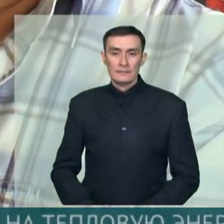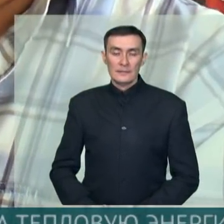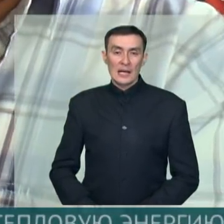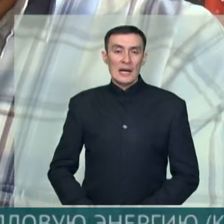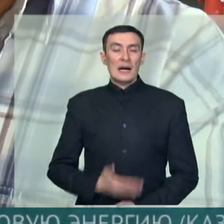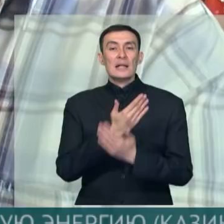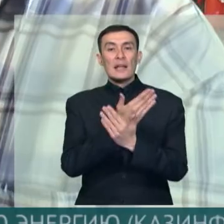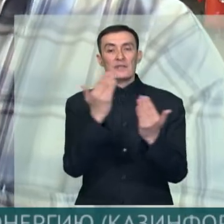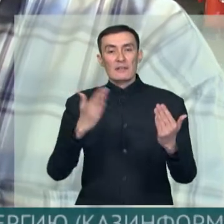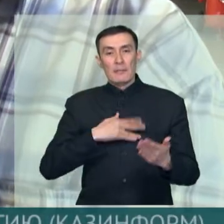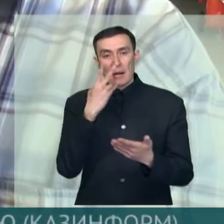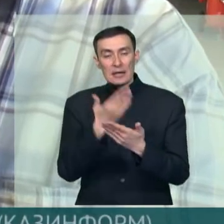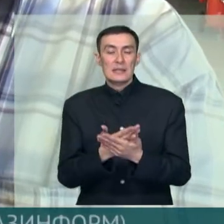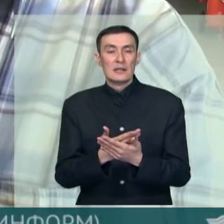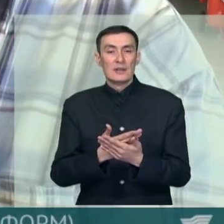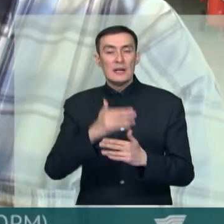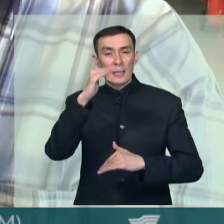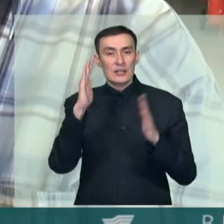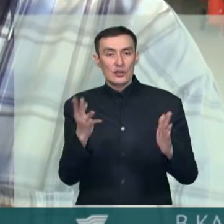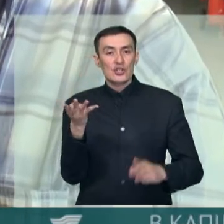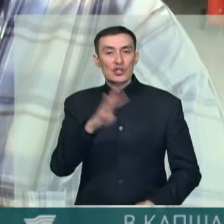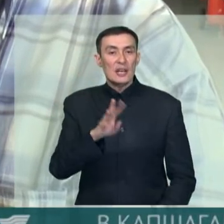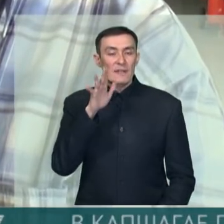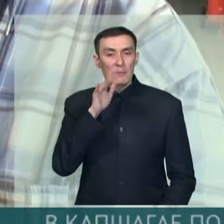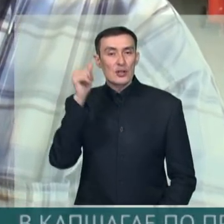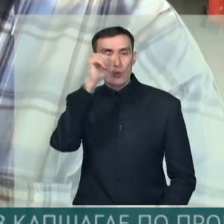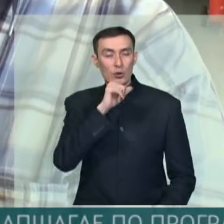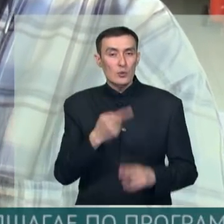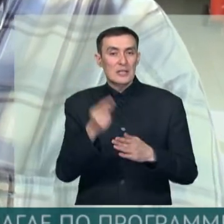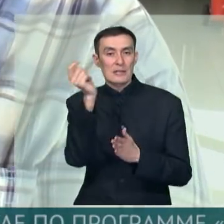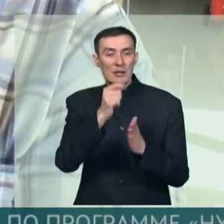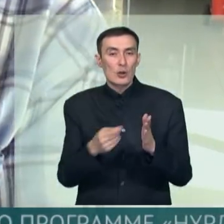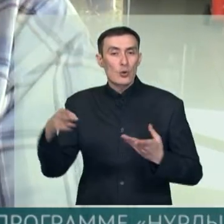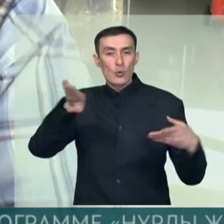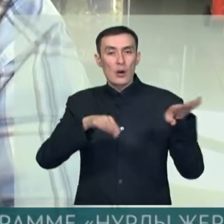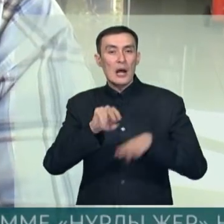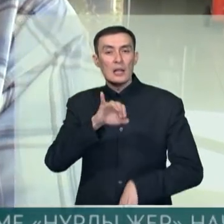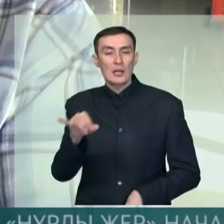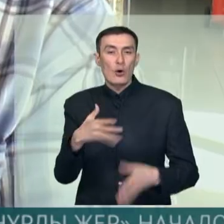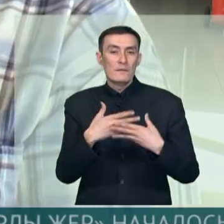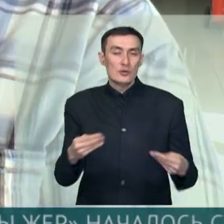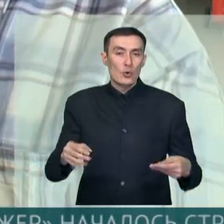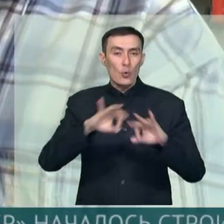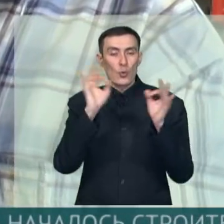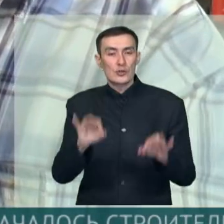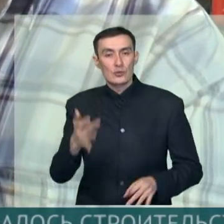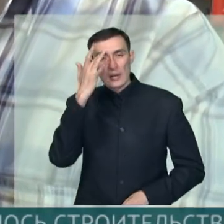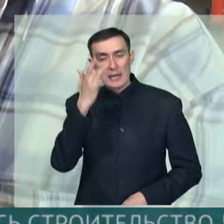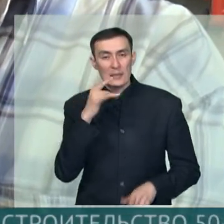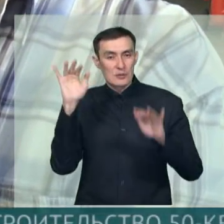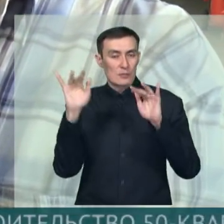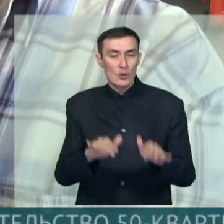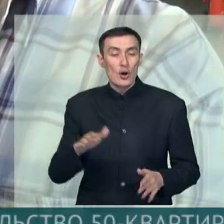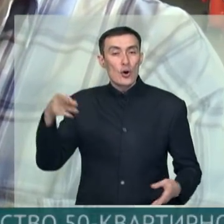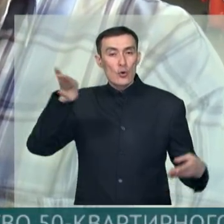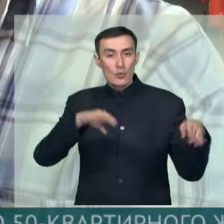На выставке я представил серию своих картин «Четыре времени года», на которой изобразил горы Алатау весной, летом, осенью и зимой. Горы